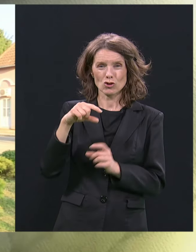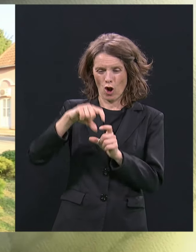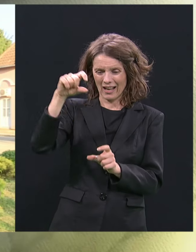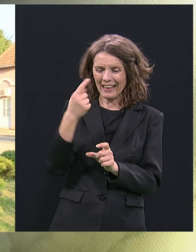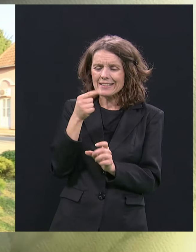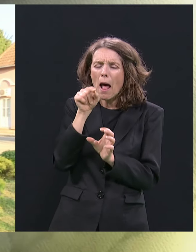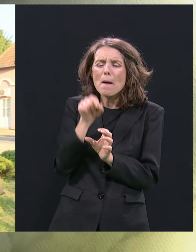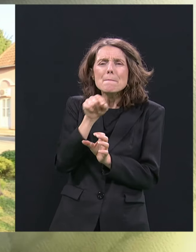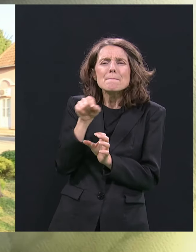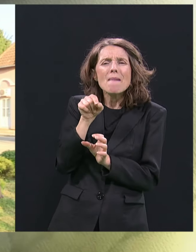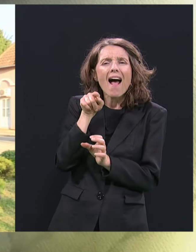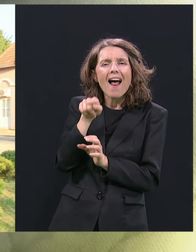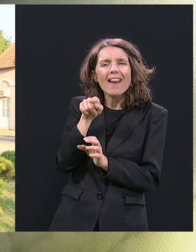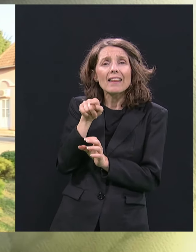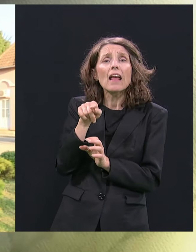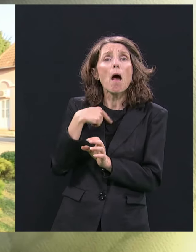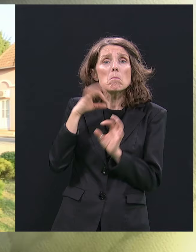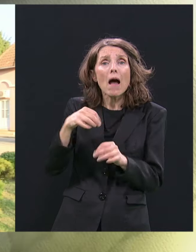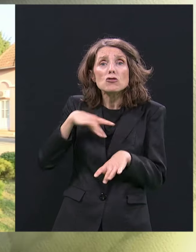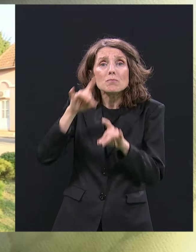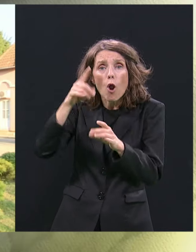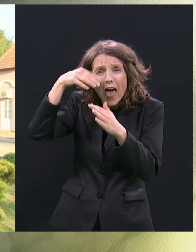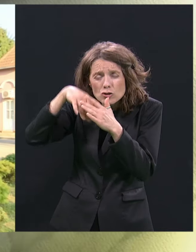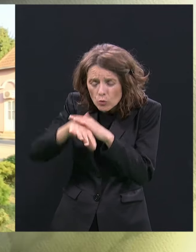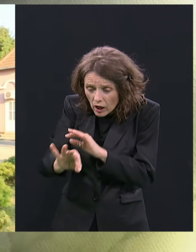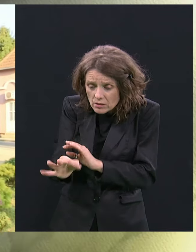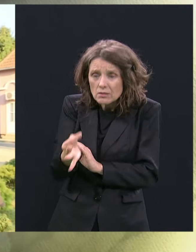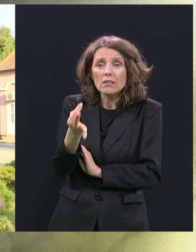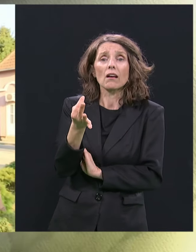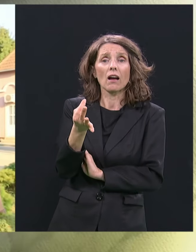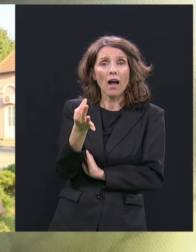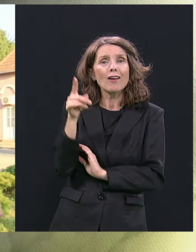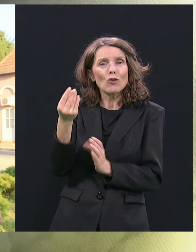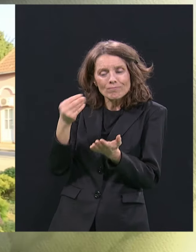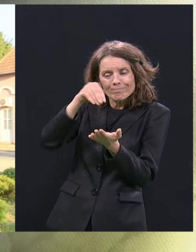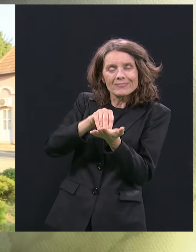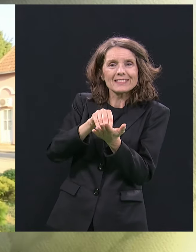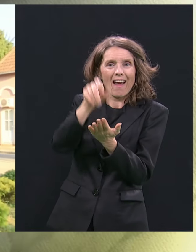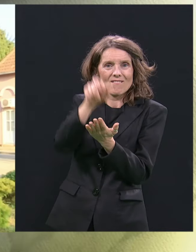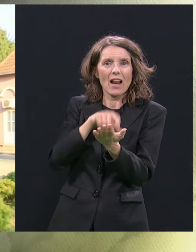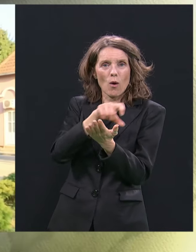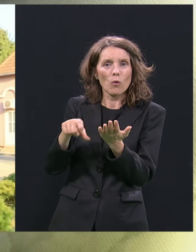reke i koji je nosio neki hrišćan koji je dal pogubljen na tom mostu.